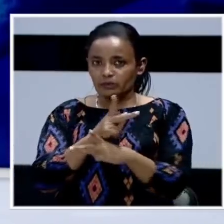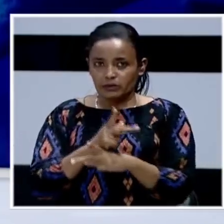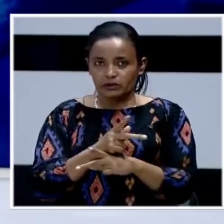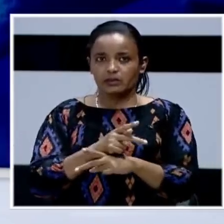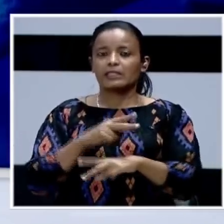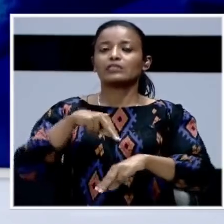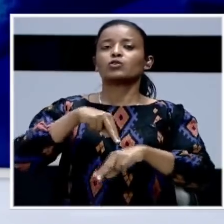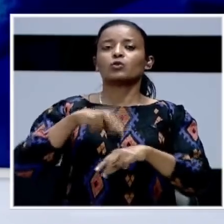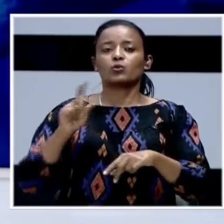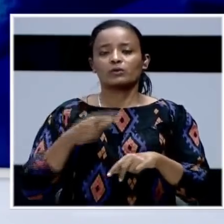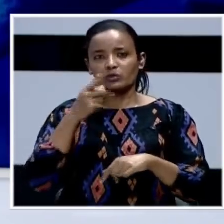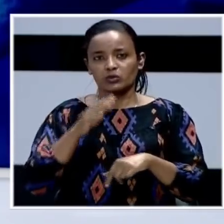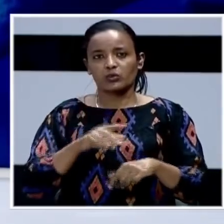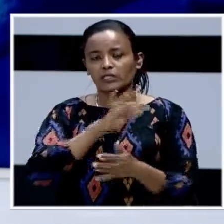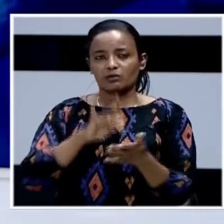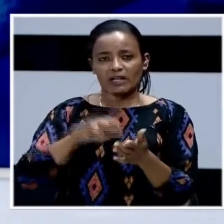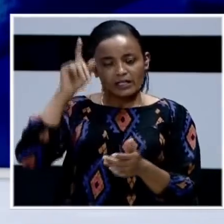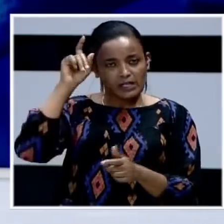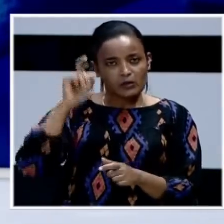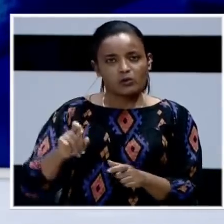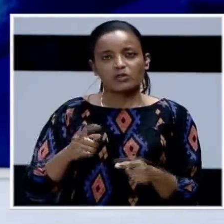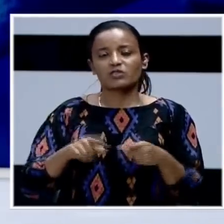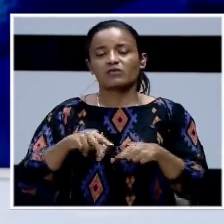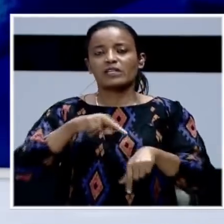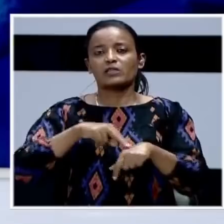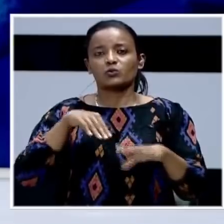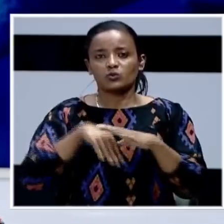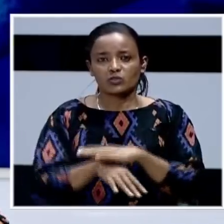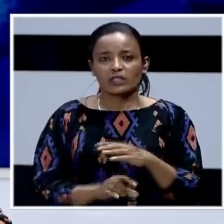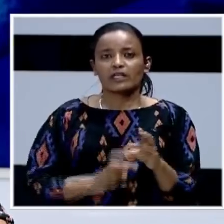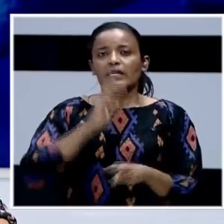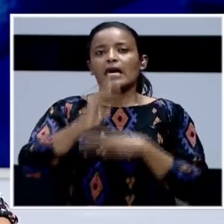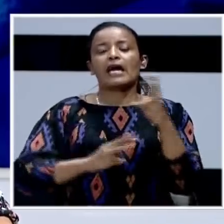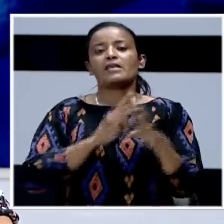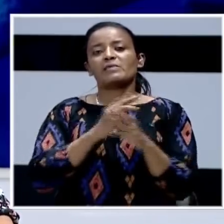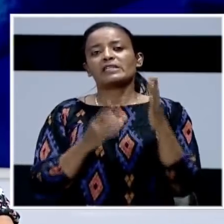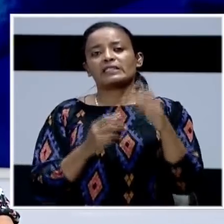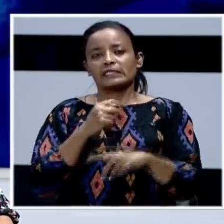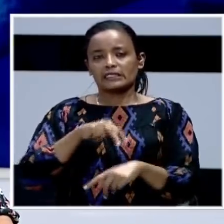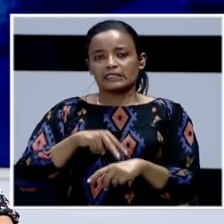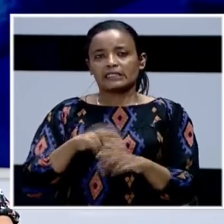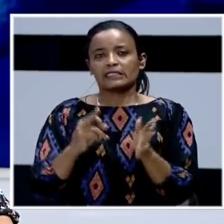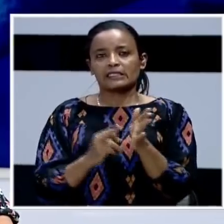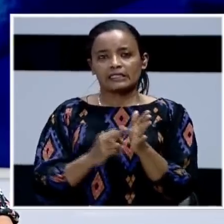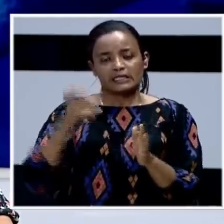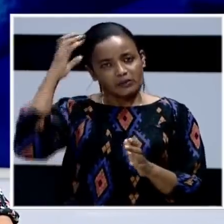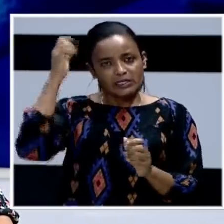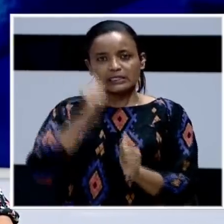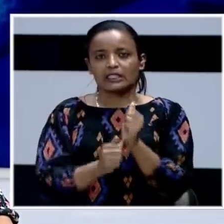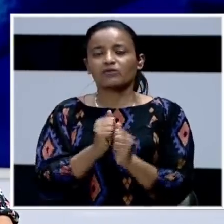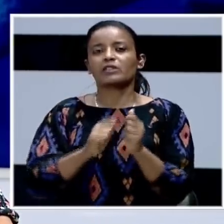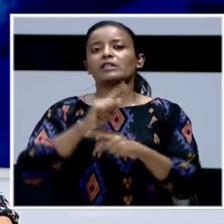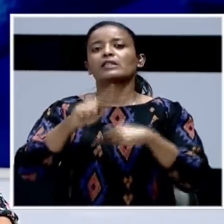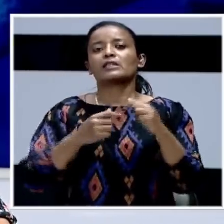كبل تصويعو ات ما خلاي كوميتي زي تفلاليو تكالات وشت عدن عالم لخ تكالاتن حقا منقستي ناي مفراس تقبار زي